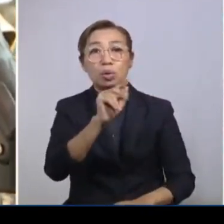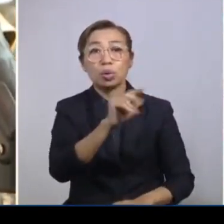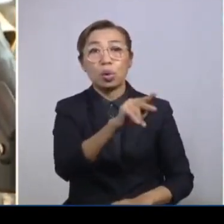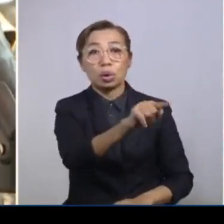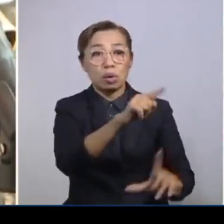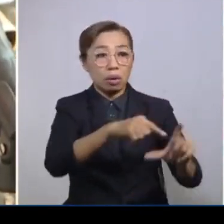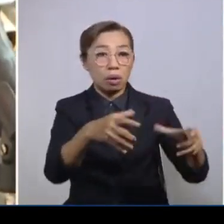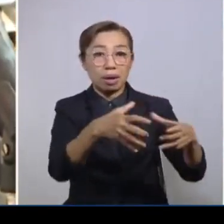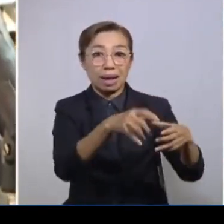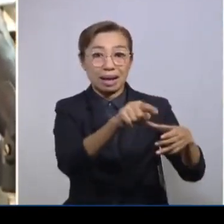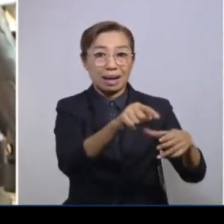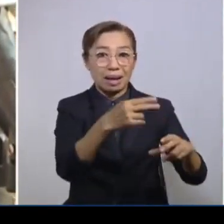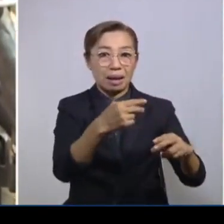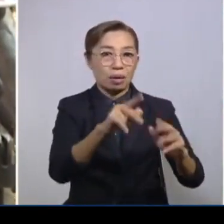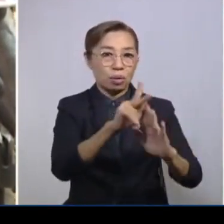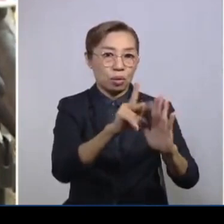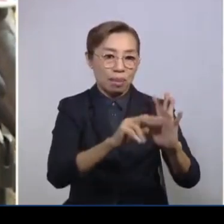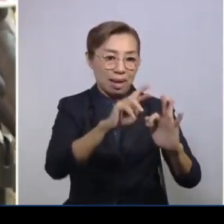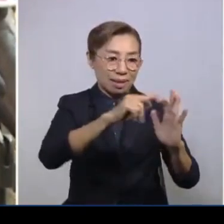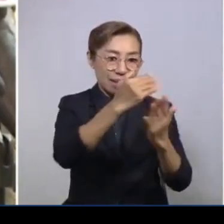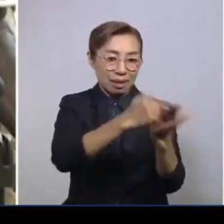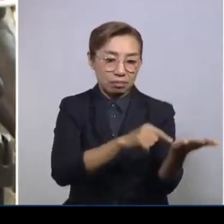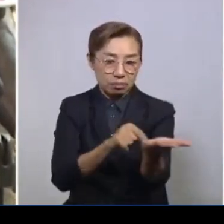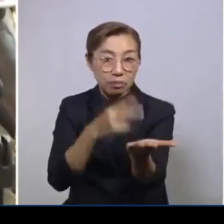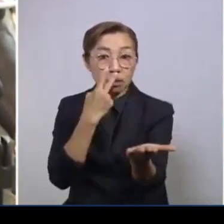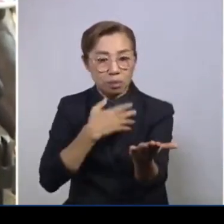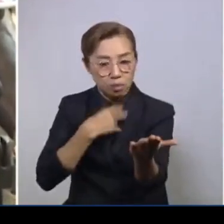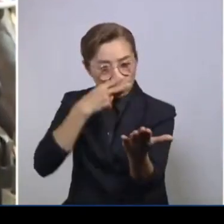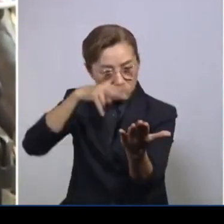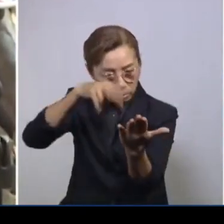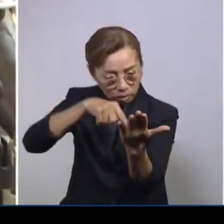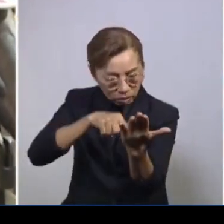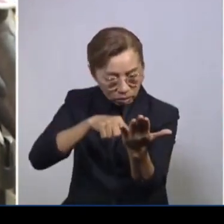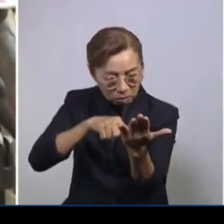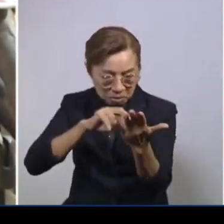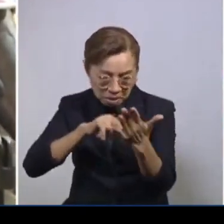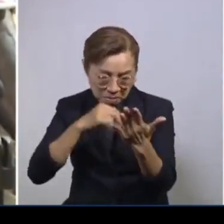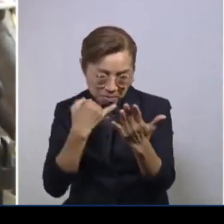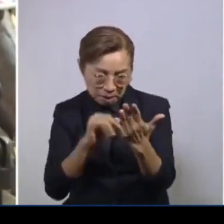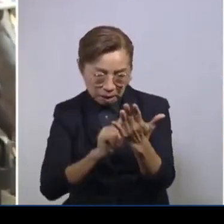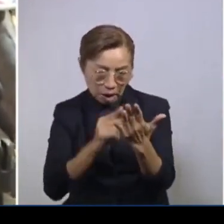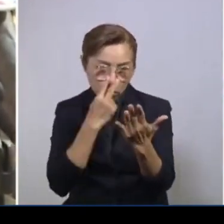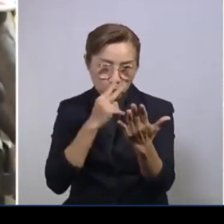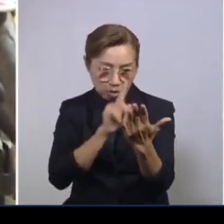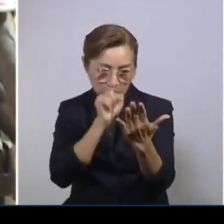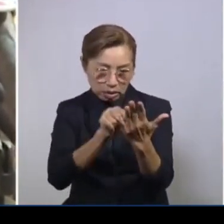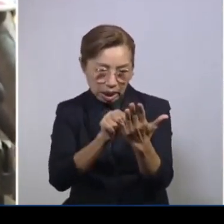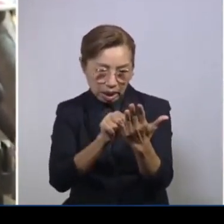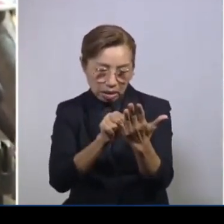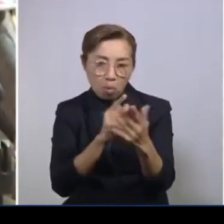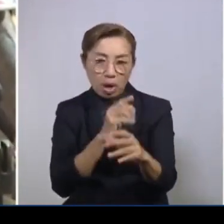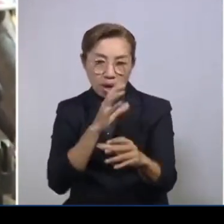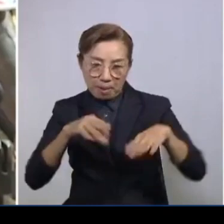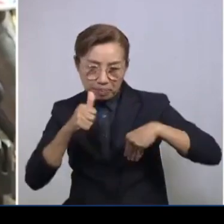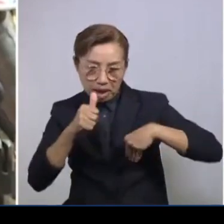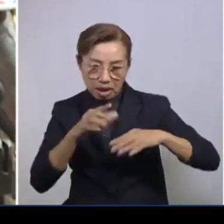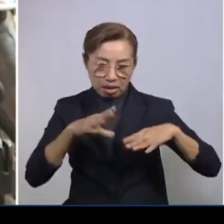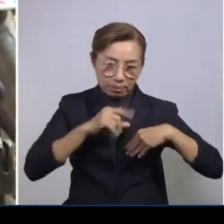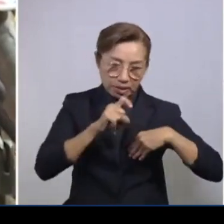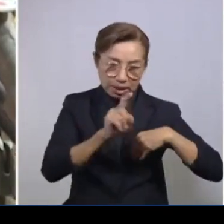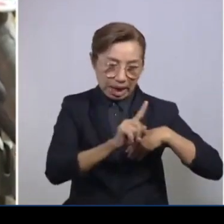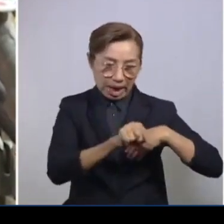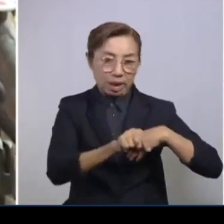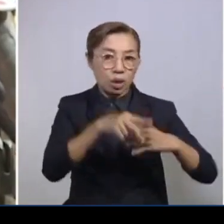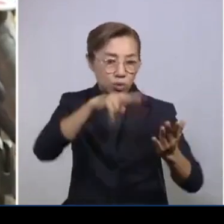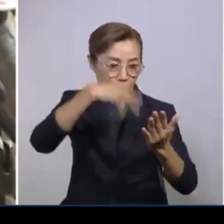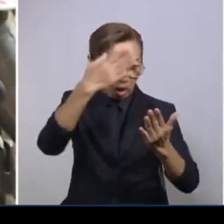บอกว่าส่วนตัวเห็นว่าต้องดูในรายละเอียดก่อนว่ามีข้อจำกัดหรือข้อติดขัดอะไรบ้างมีอะไรที่สามารถสอดรับได้แต่ทั้งหมดนี้ต้องให้คณะ